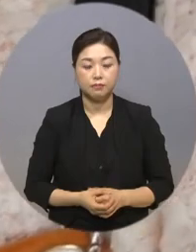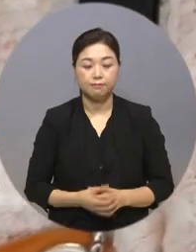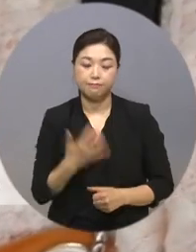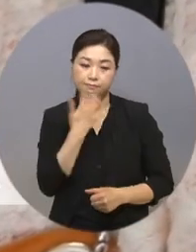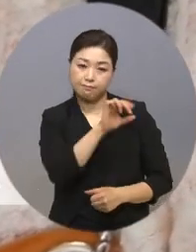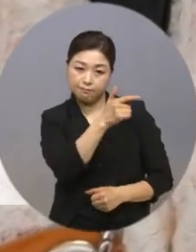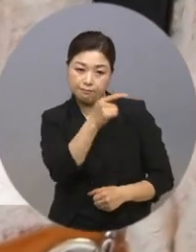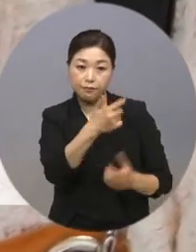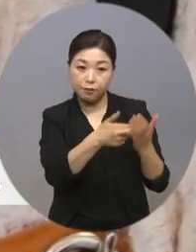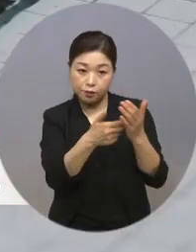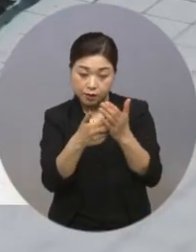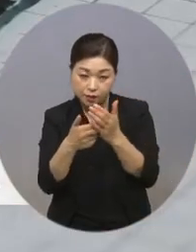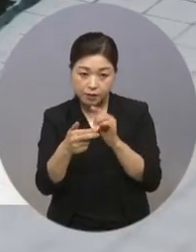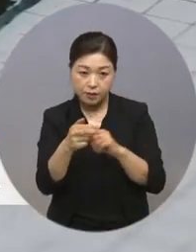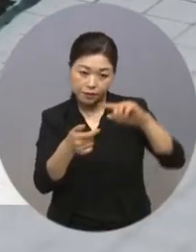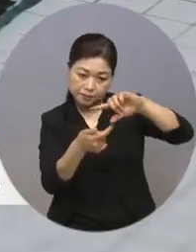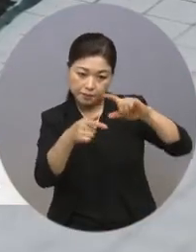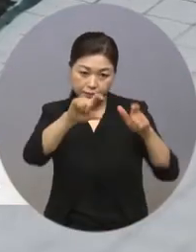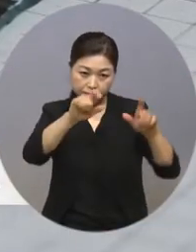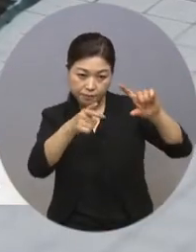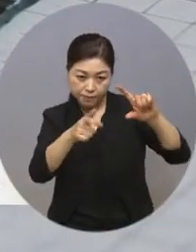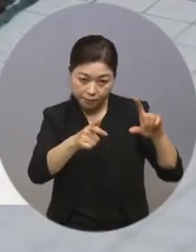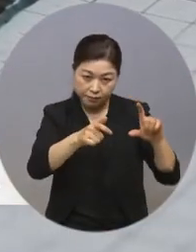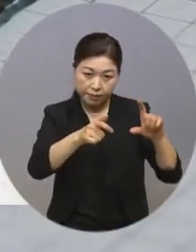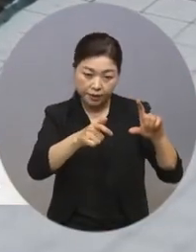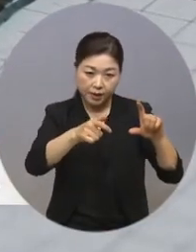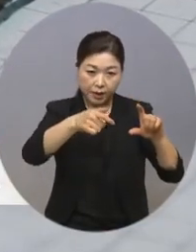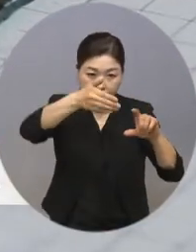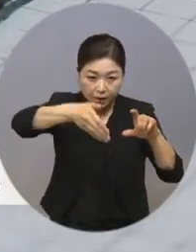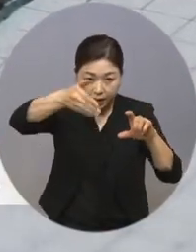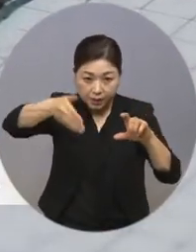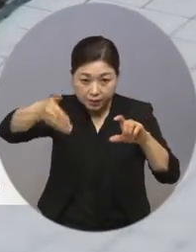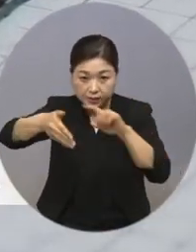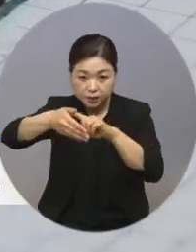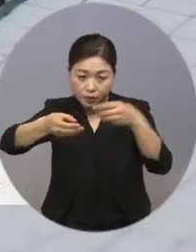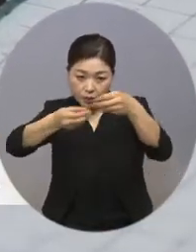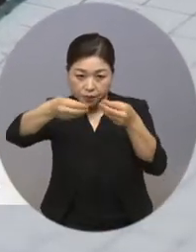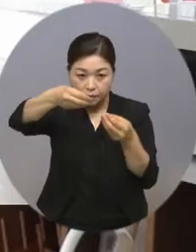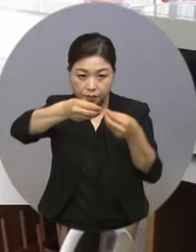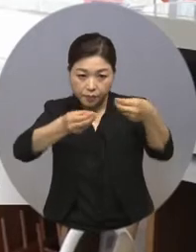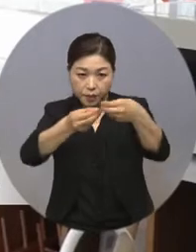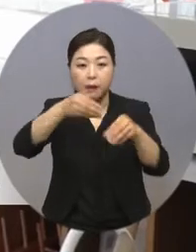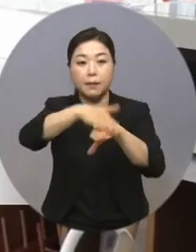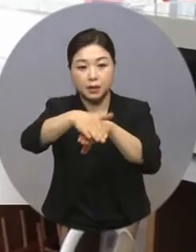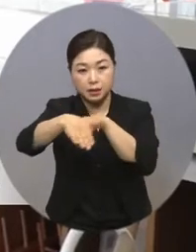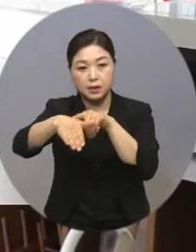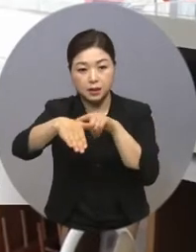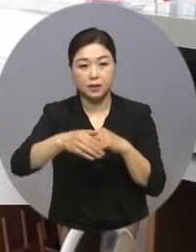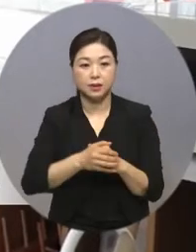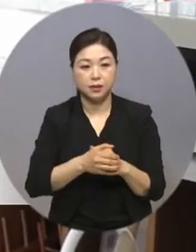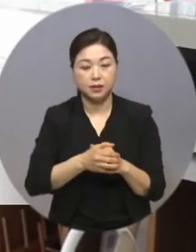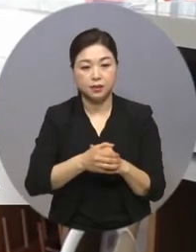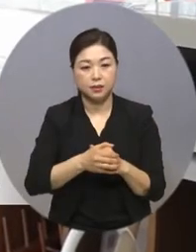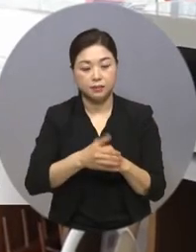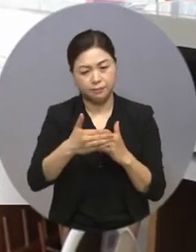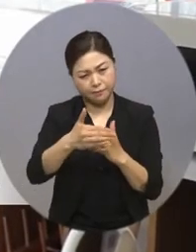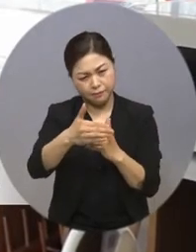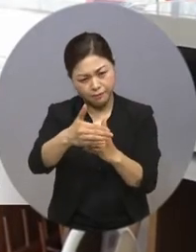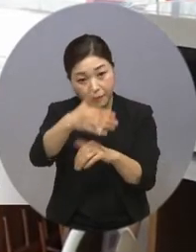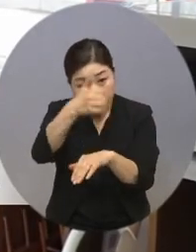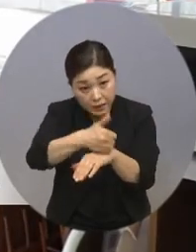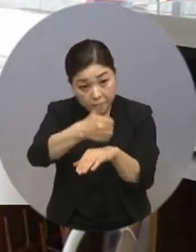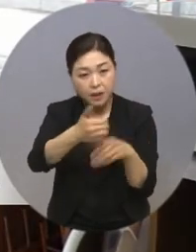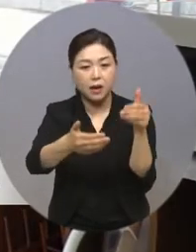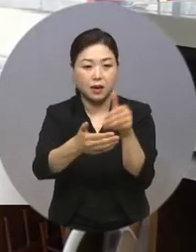색색의 유리를 형태에 맞춰 자르고 조립으로 완성되는 스테인드 글라스는 작업 과정 끝까지